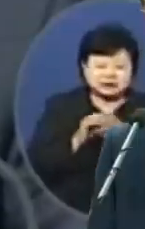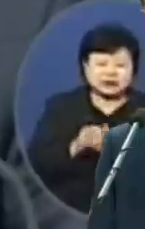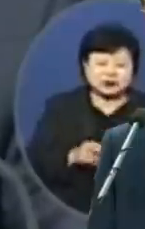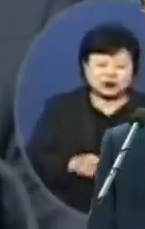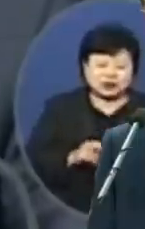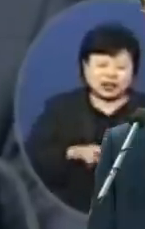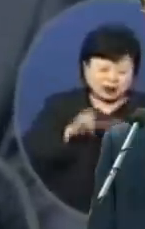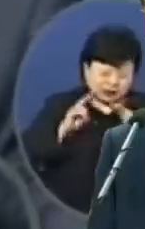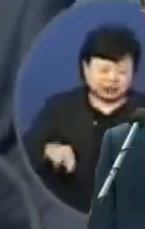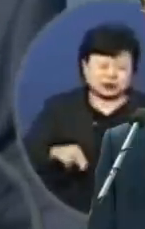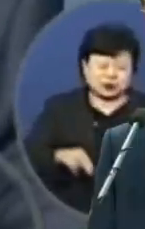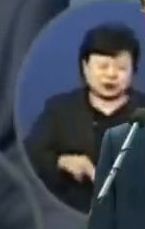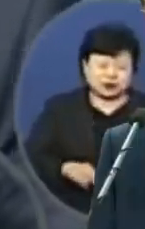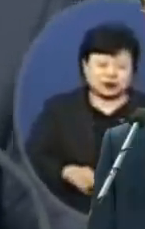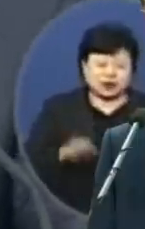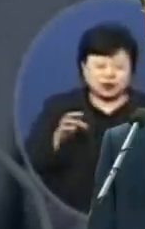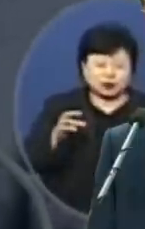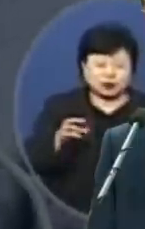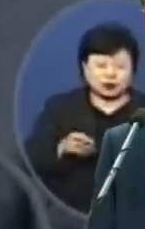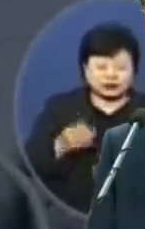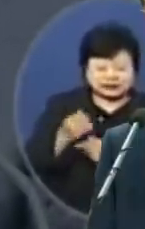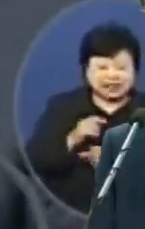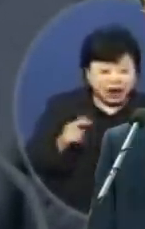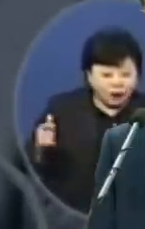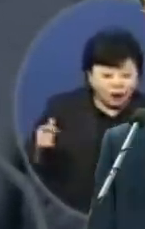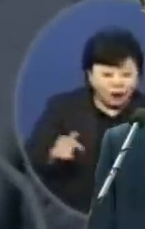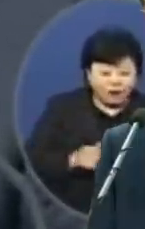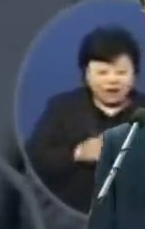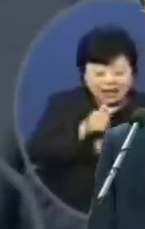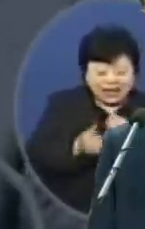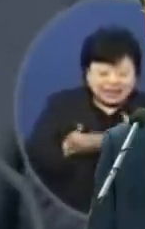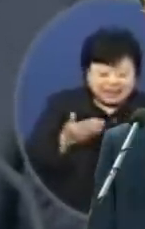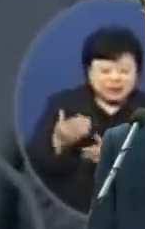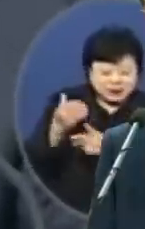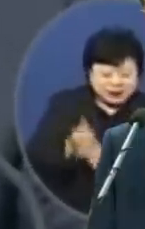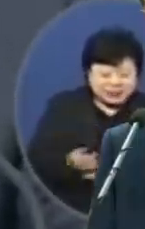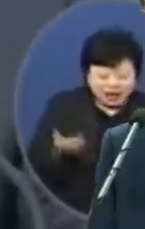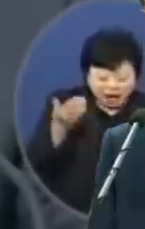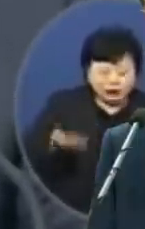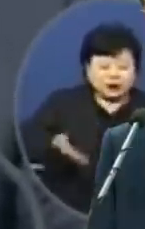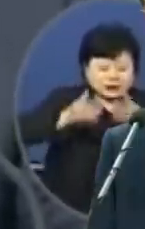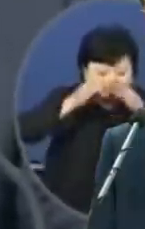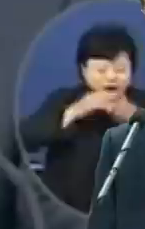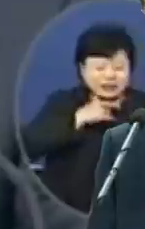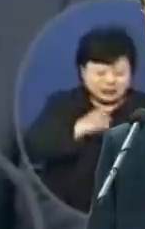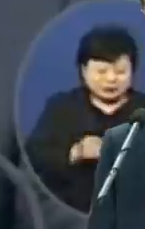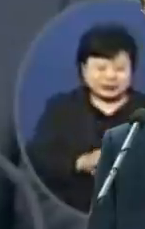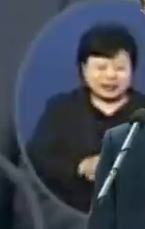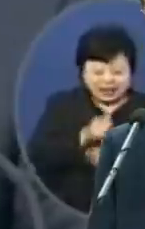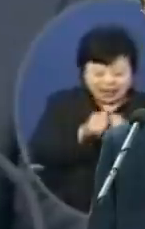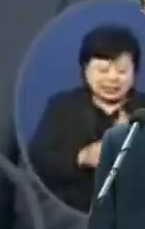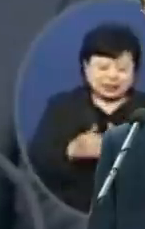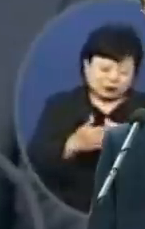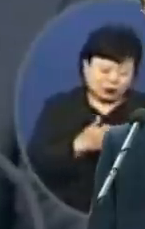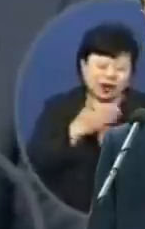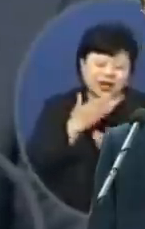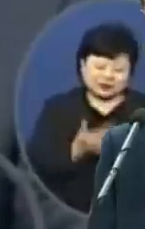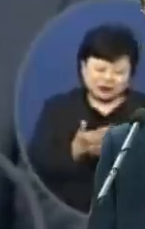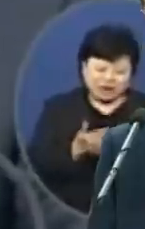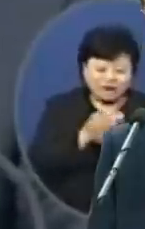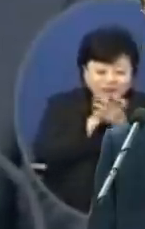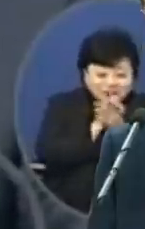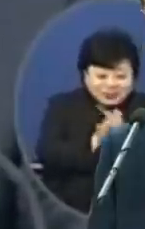취소합니다. 이제 돈을 의지하고 학교를 세우는 게 아니라 하나님을 의지하고 학교를 세울 터이니 하나님이